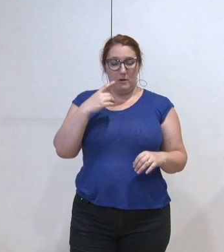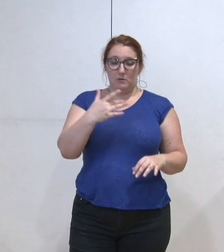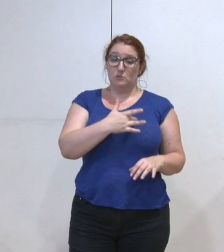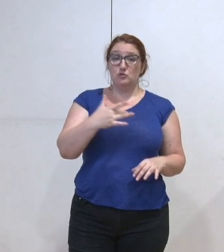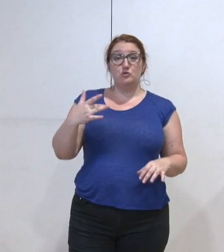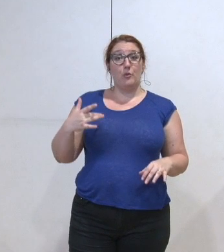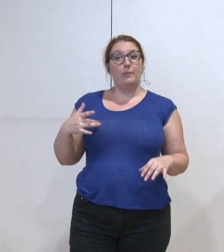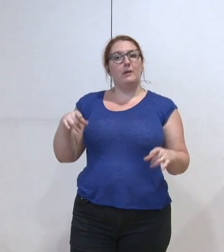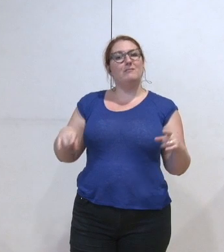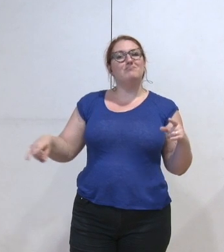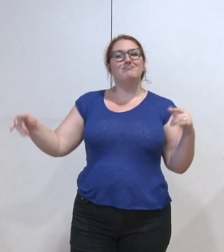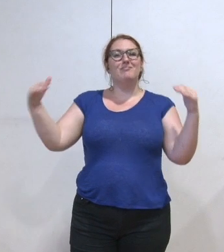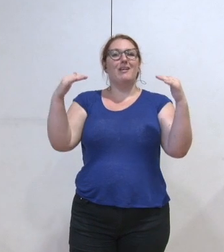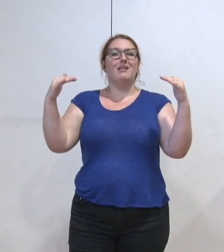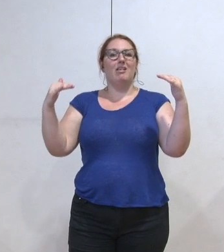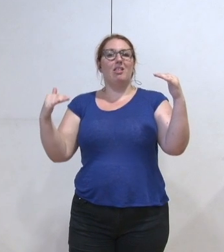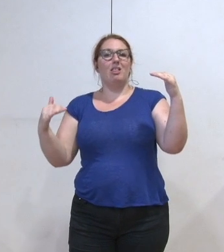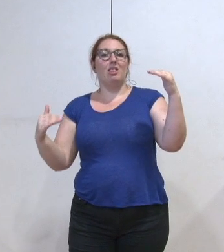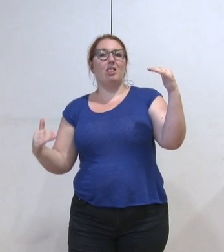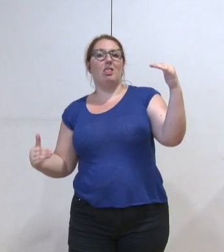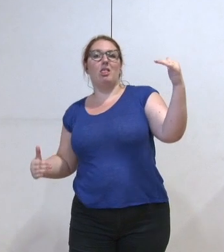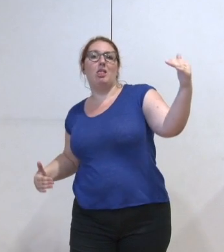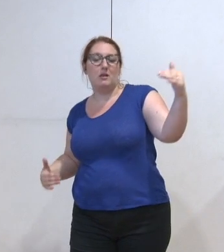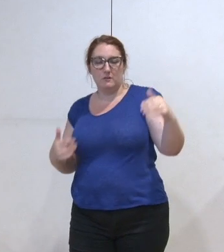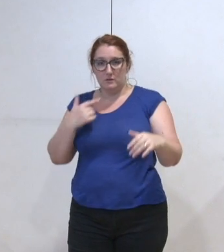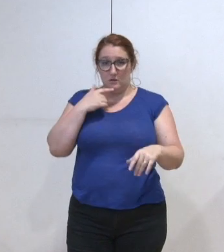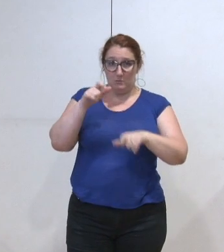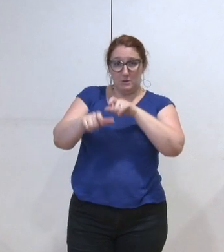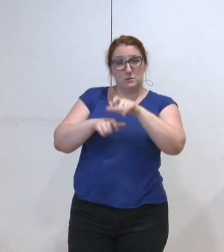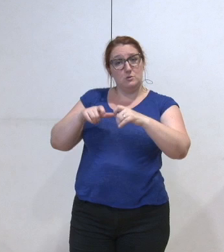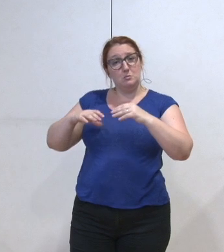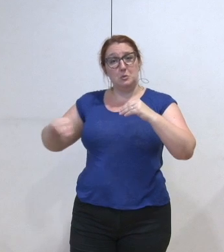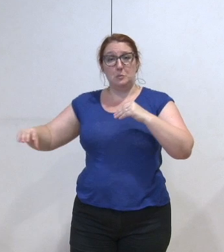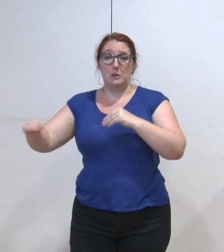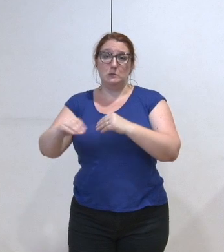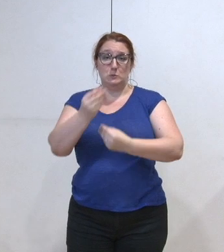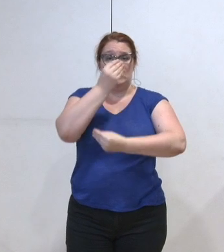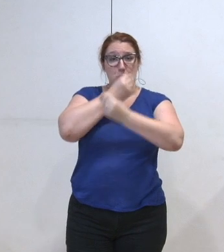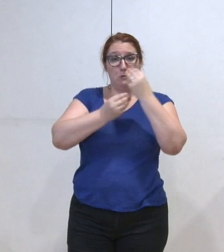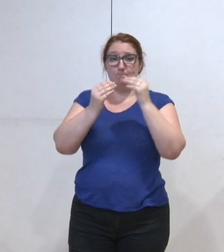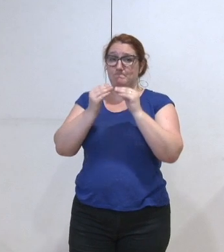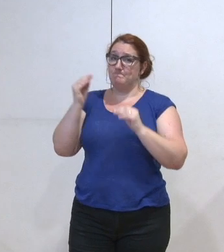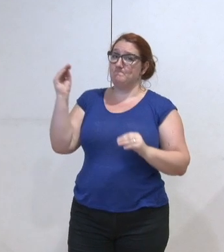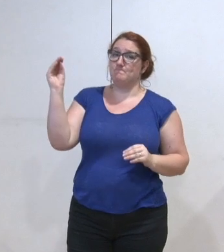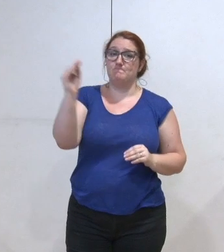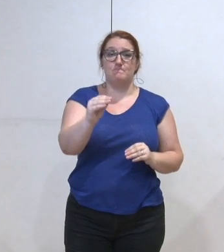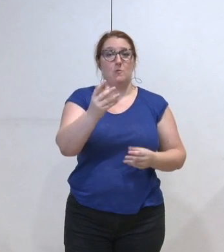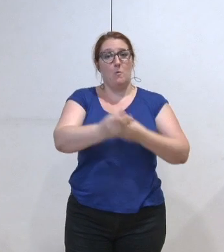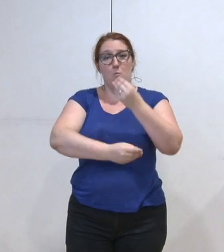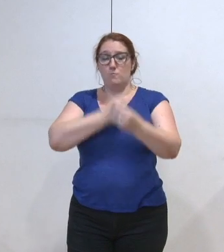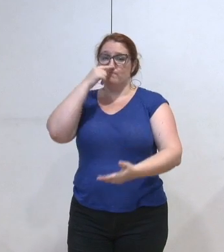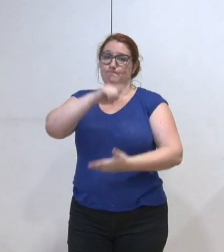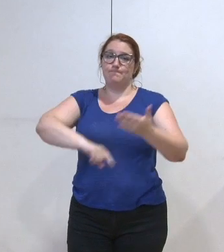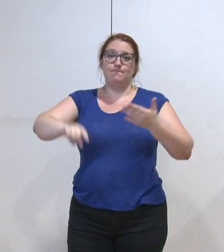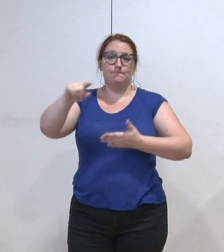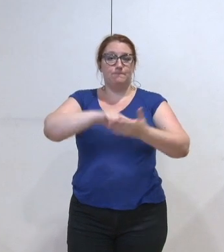dégrade une part de la population se voit contrainte de renoncer à des soins ou à les reporter plus tard nous voulons souligner le rôle important